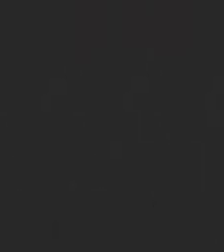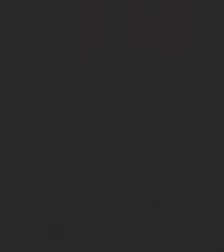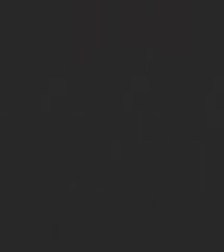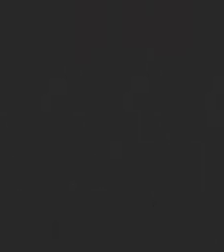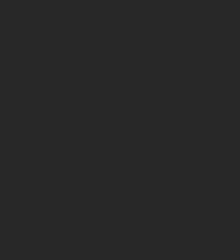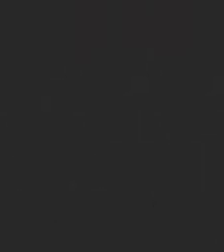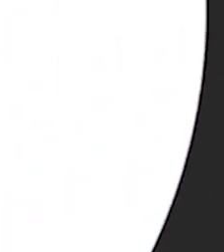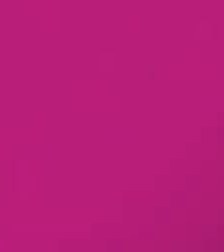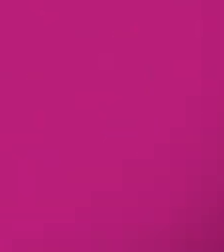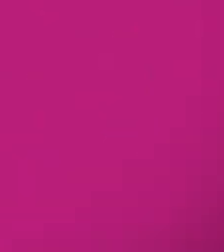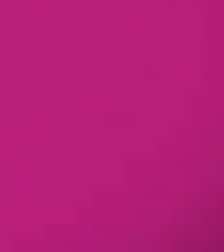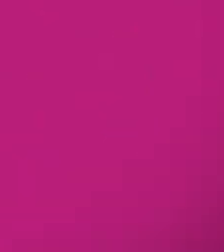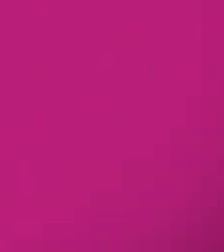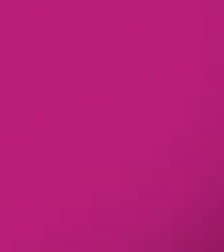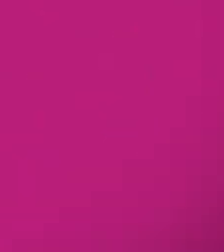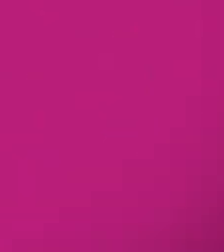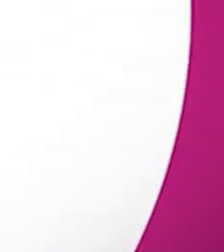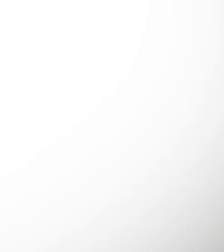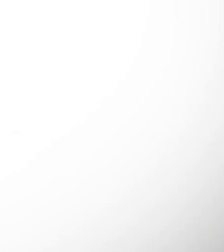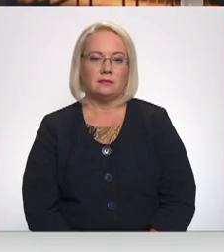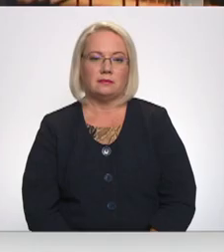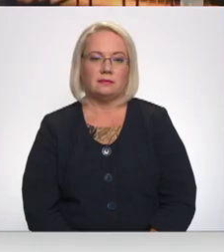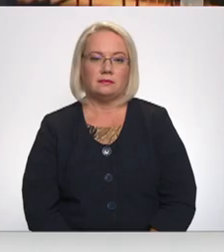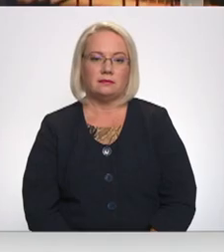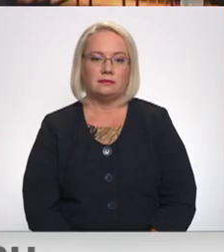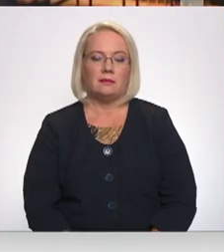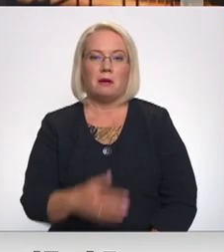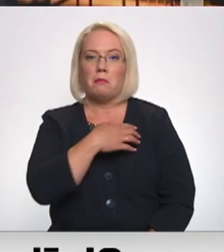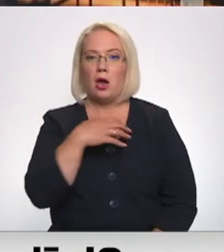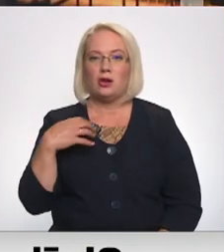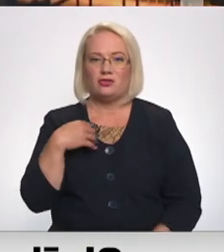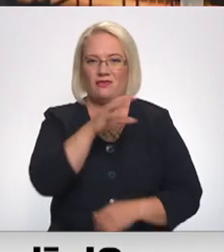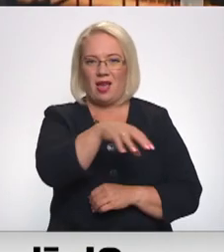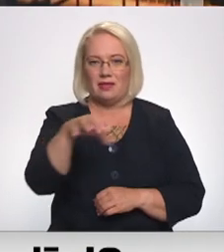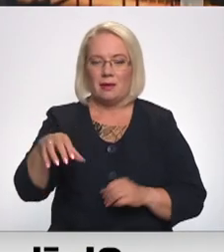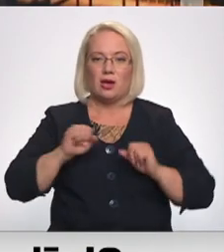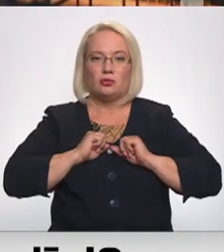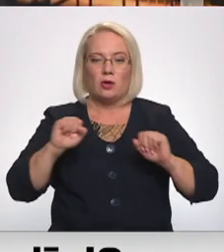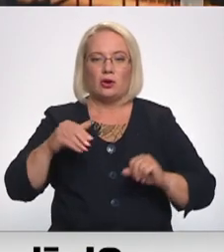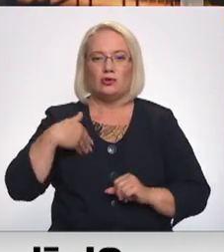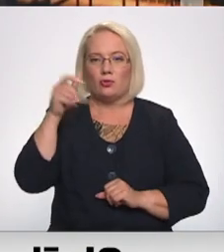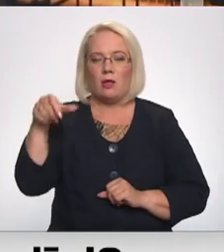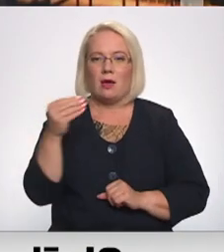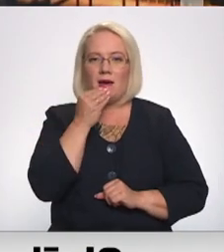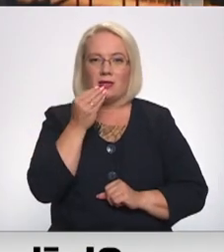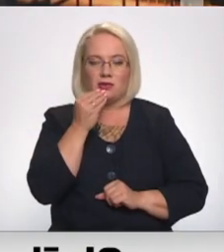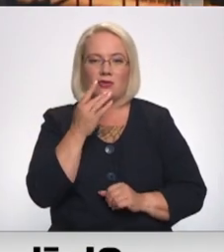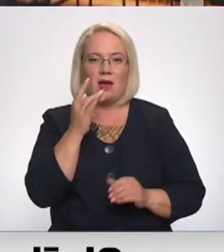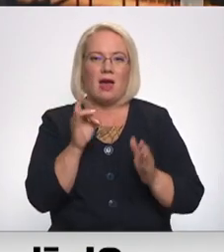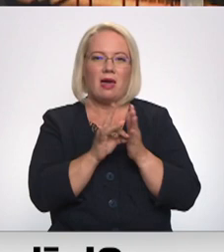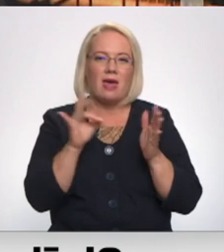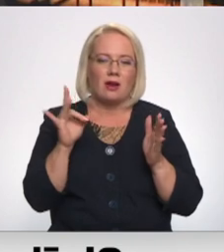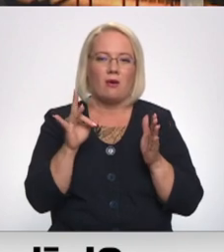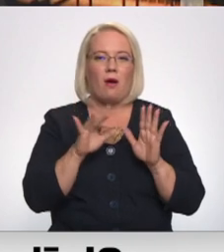Re! Viss ēters ir te! Pašvaldībās, kas līdz šim nodrošināja skolēnu ēdināšanu, energoresursu